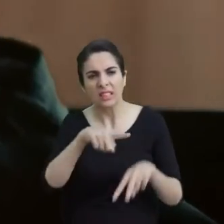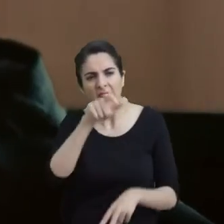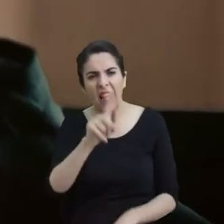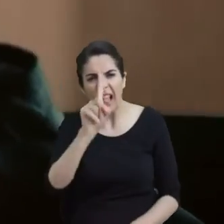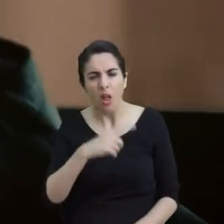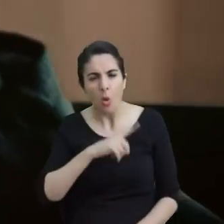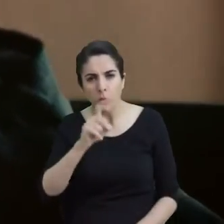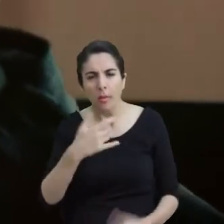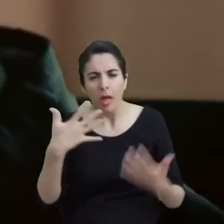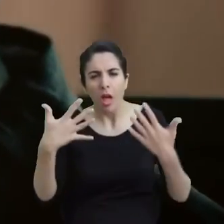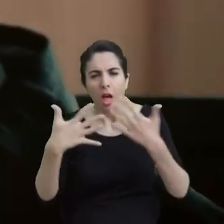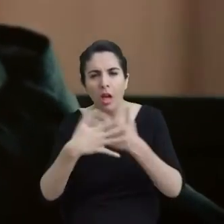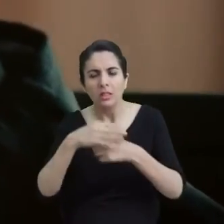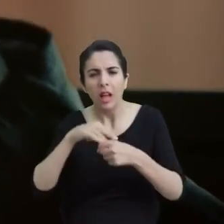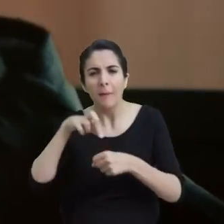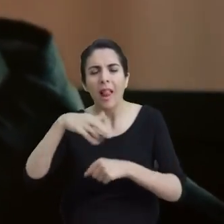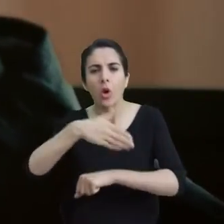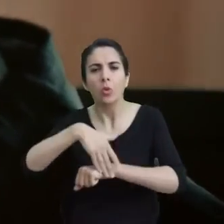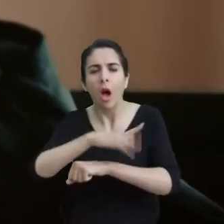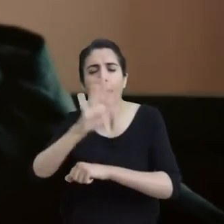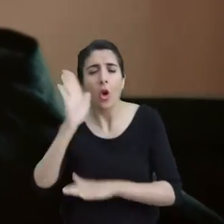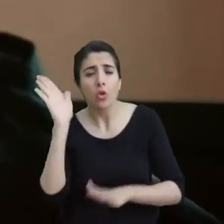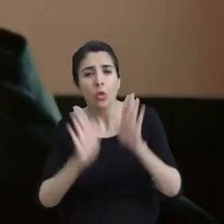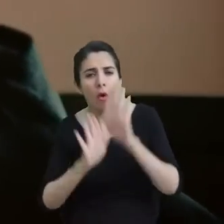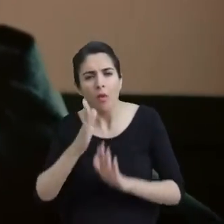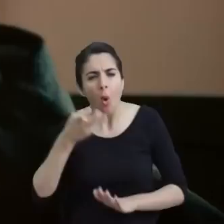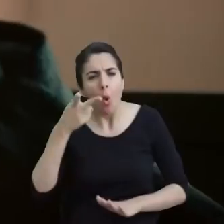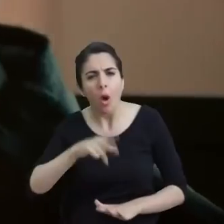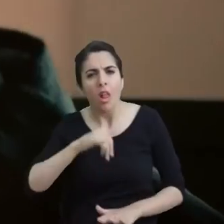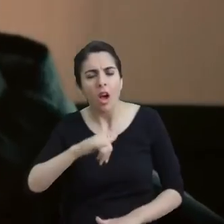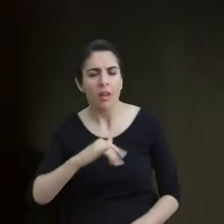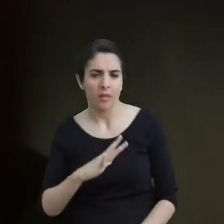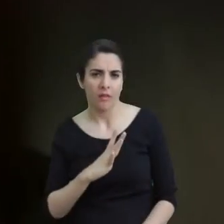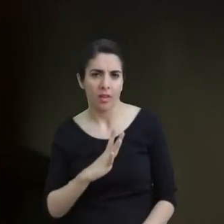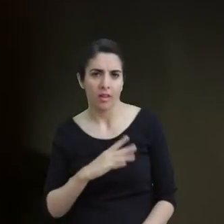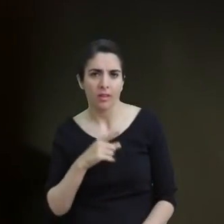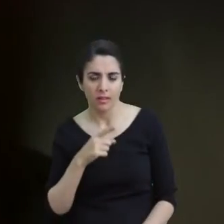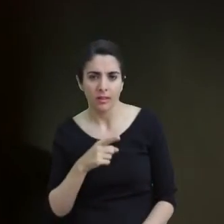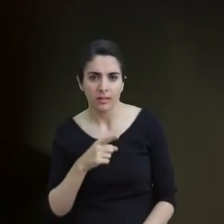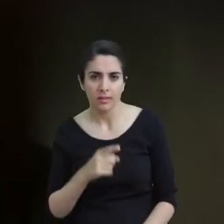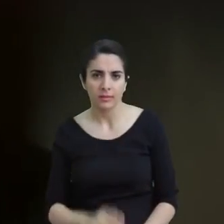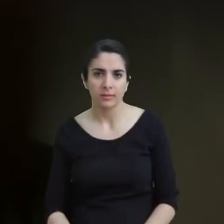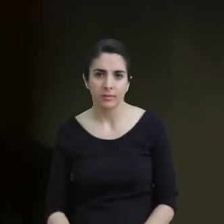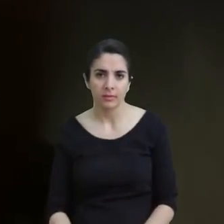Azize'yi ilk bulduğumda bir gece yarısı Pera sokaklarında yediği dayaktan ölmek üzereydi Cemil.